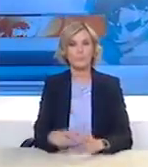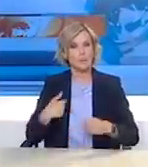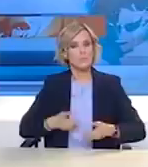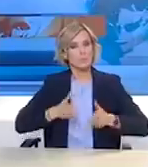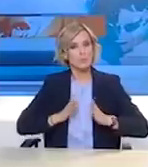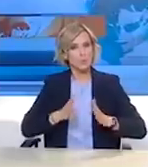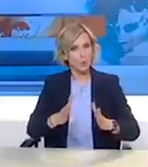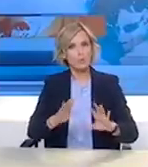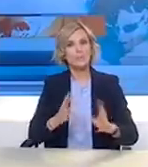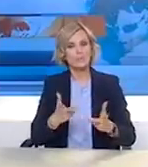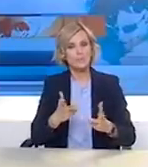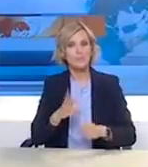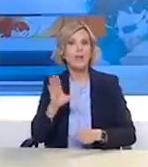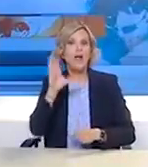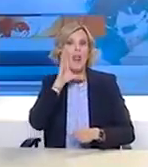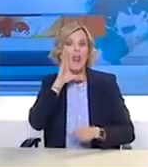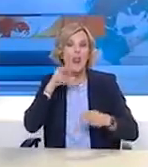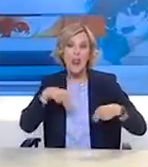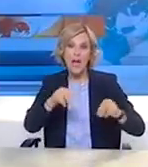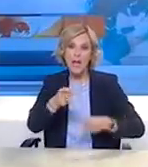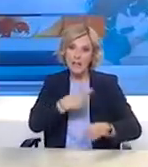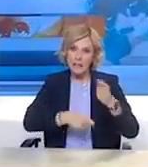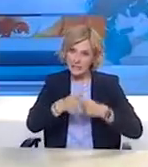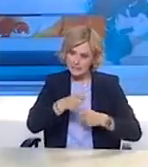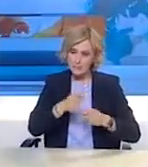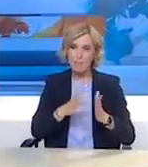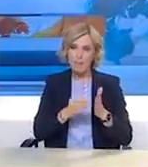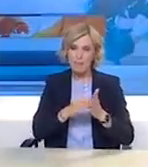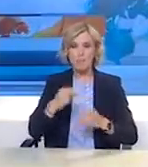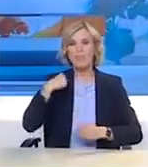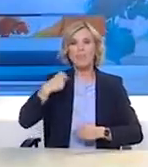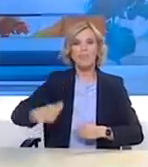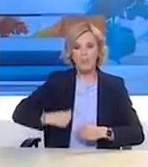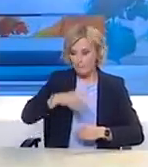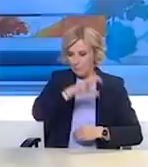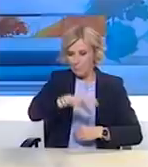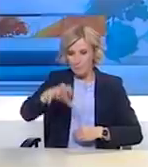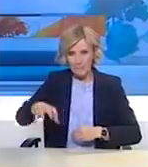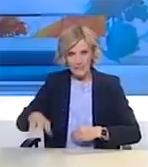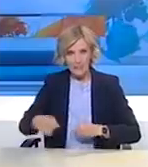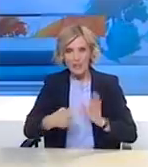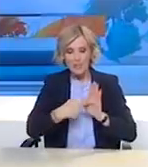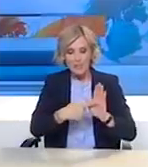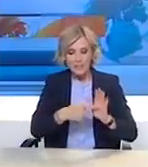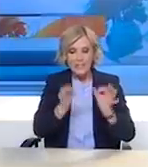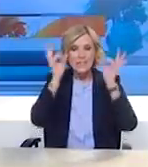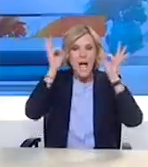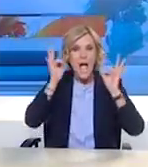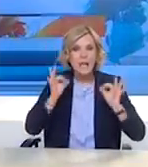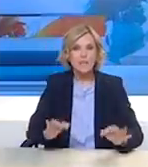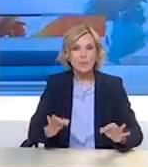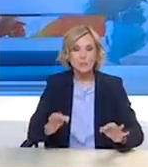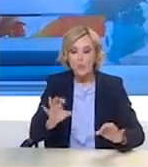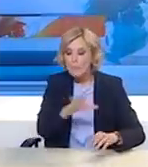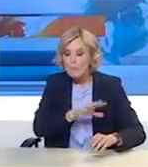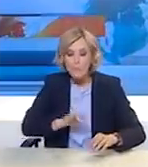προχωράμε στην αύξηση του αριθμού των λαϊκών αγορών. Τι σημαίνει αυτό? Ότι οι Δήμοι καθόρισαν τους νέους χώρους υπαίθριων αγορών εντός των ορίων τους, οι οποίες